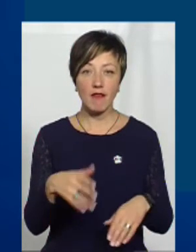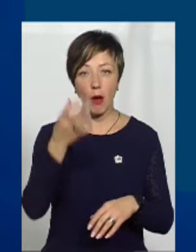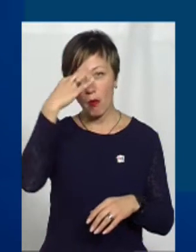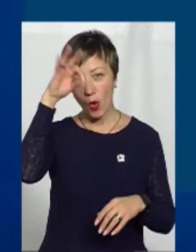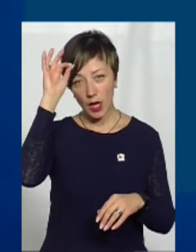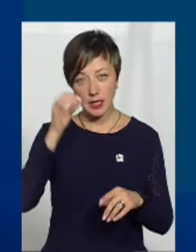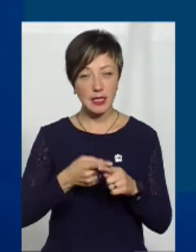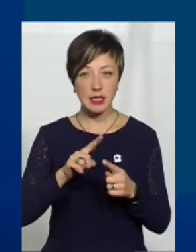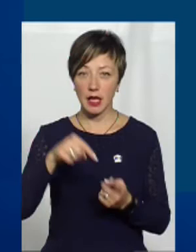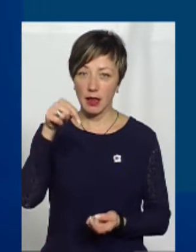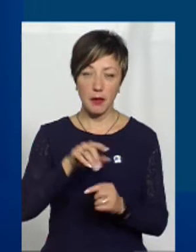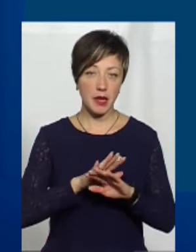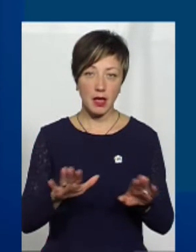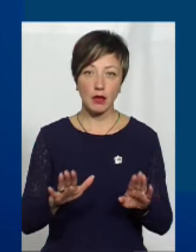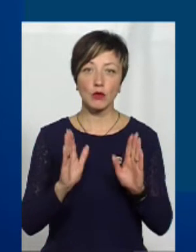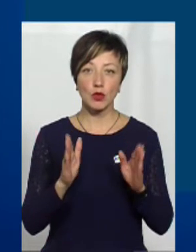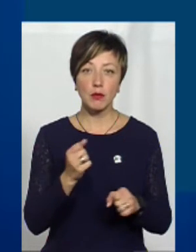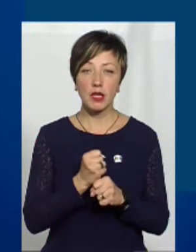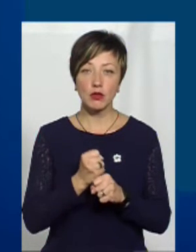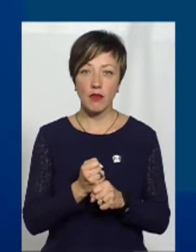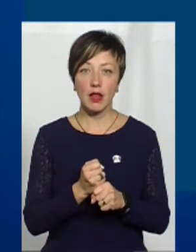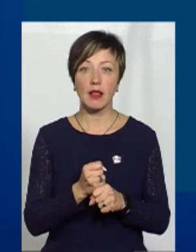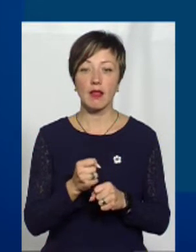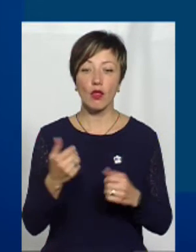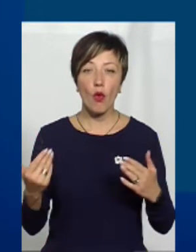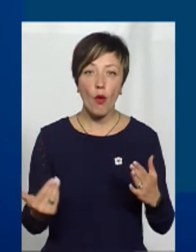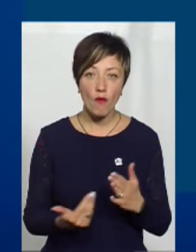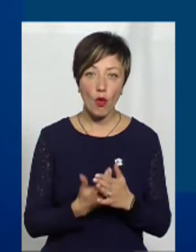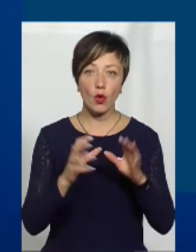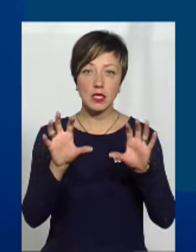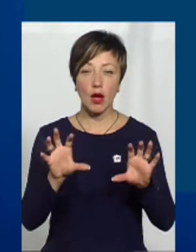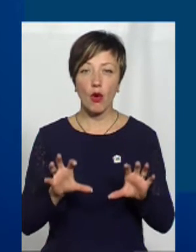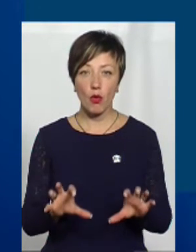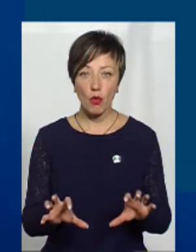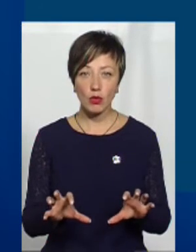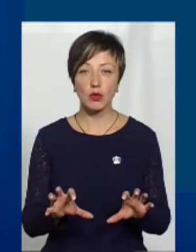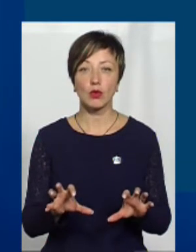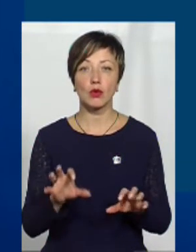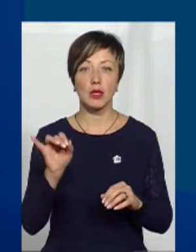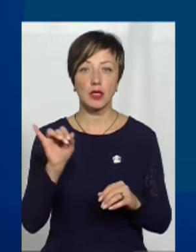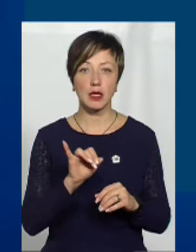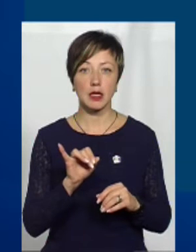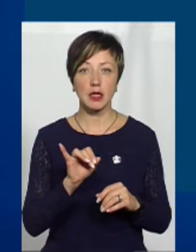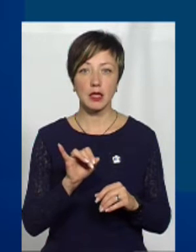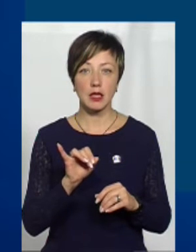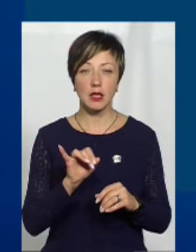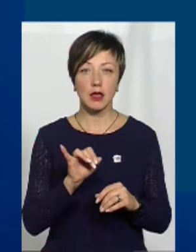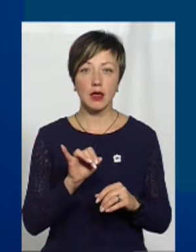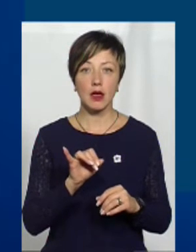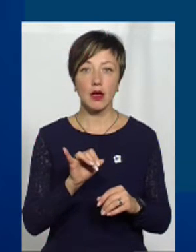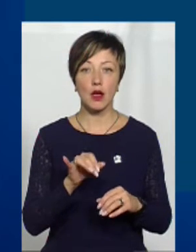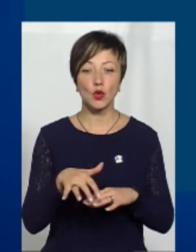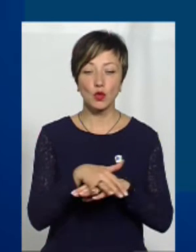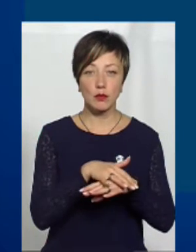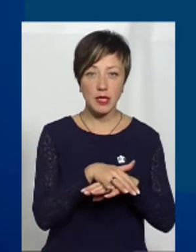Це неприйнятно. Ми будемо працювати над розробленням нового закону в тісній співпраці з громадським суспільством